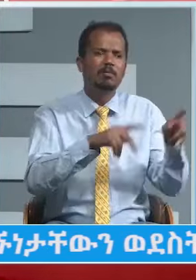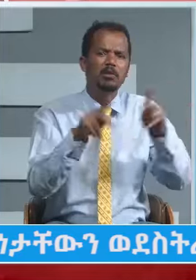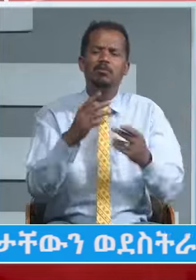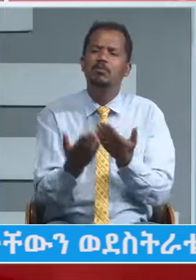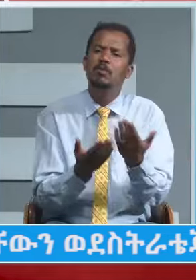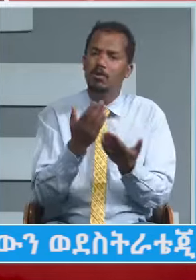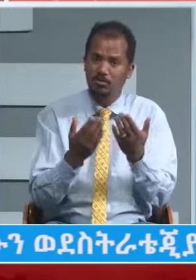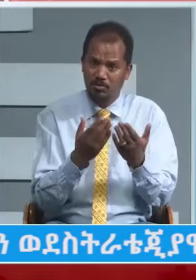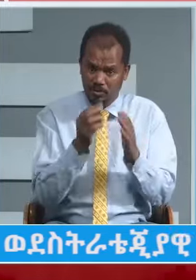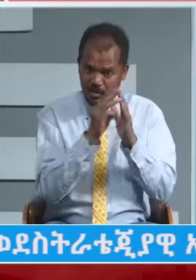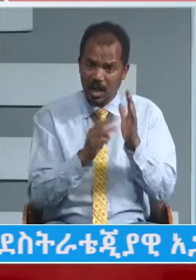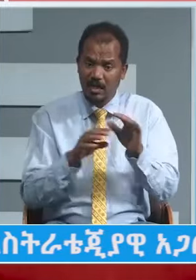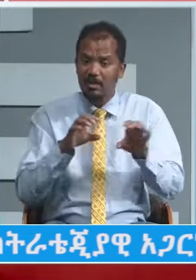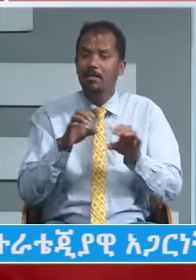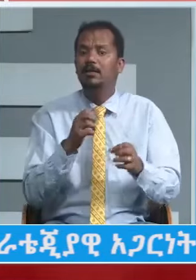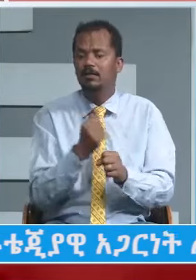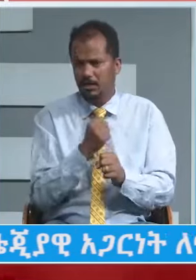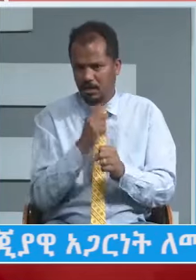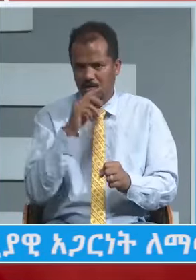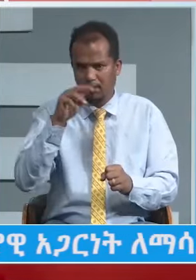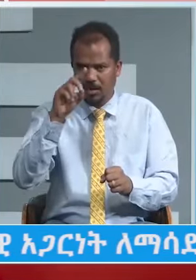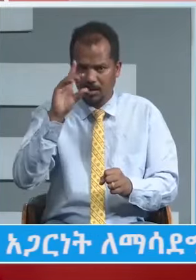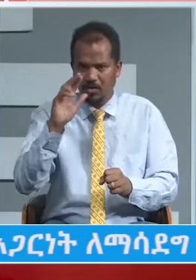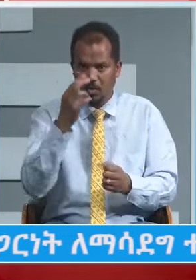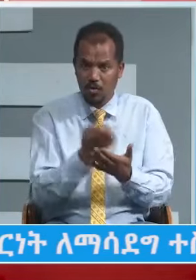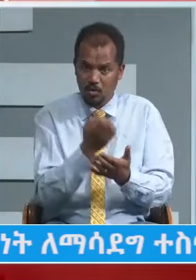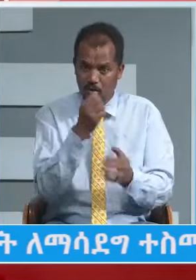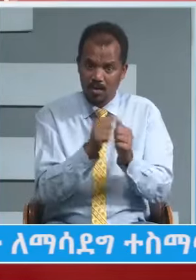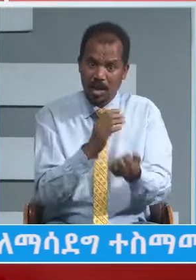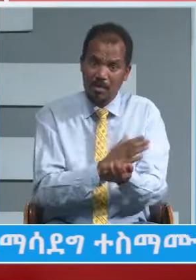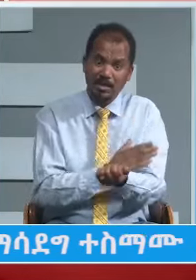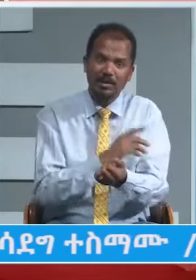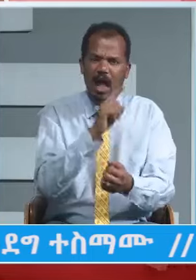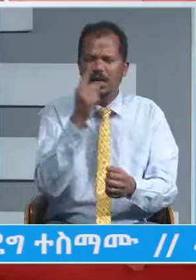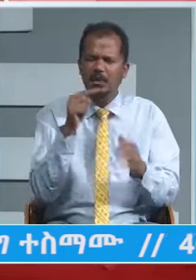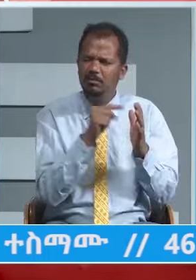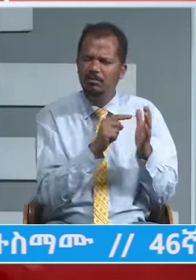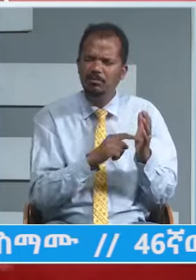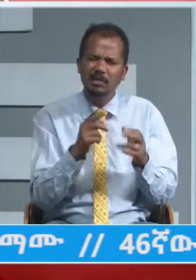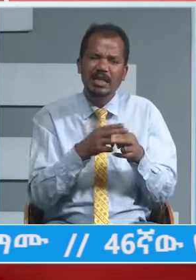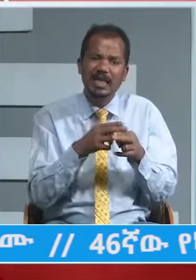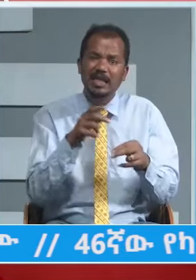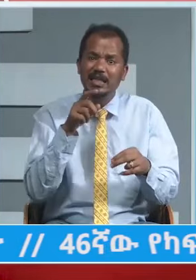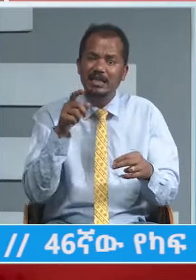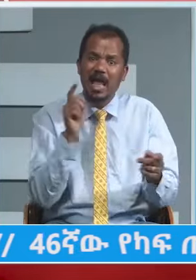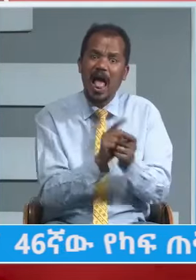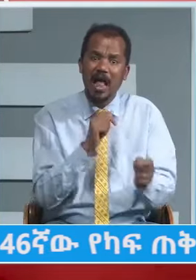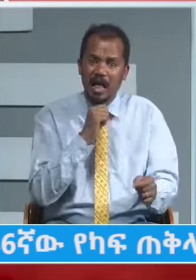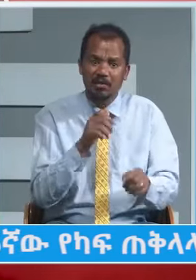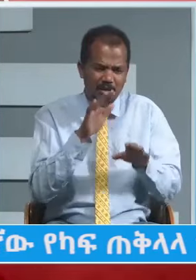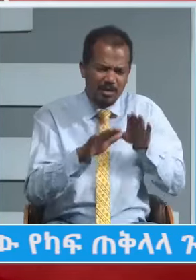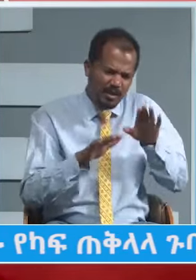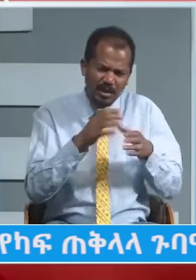ህብረተሰቡን የሚያገለግሉ ጥራት ለመዘርጋት ጥረት እየደረገ ነው። ከማክሮ ኢኮኖሚ ማሻሻ ጋር ተያይዞ አንዳንድ ምርቶች አካባቢ እጥረት እንዳያጋጥም ሲሪየስሊ